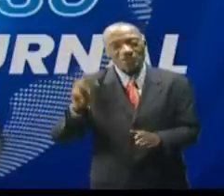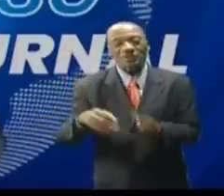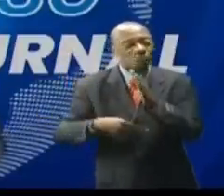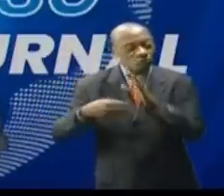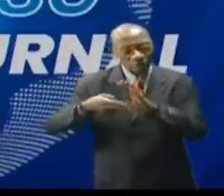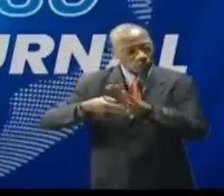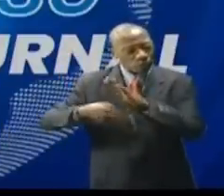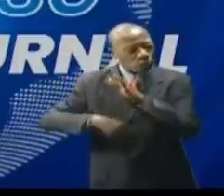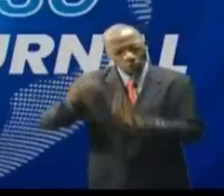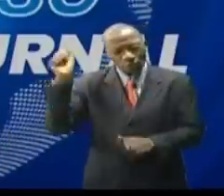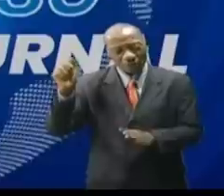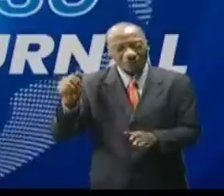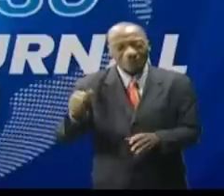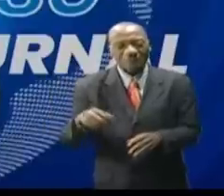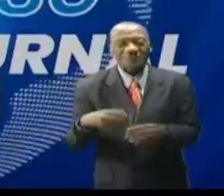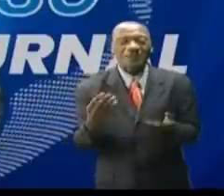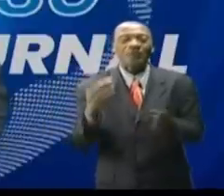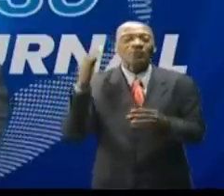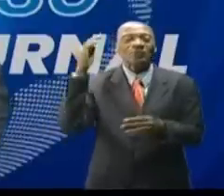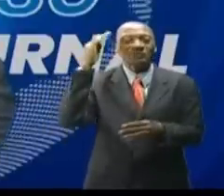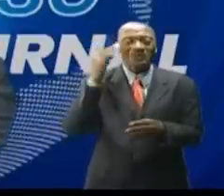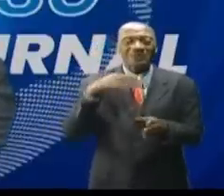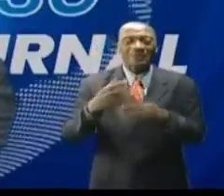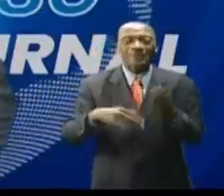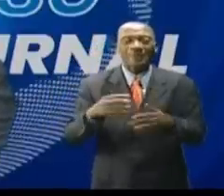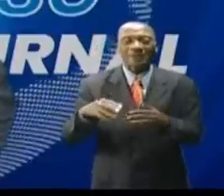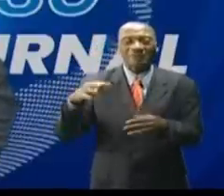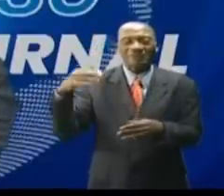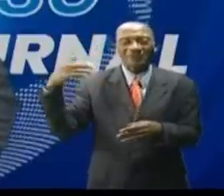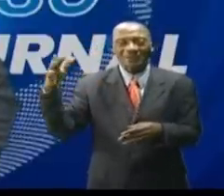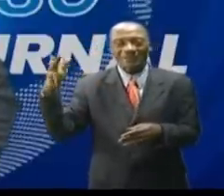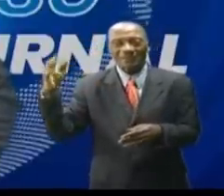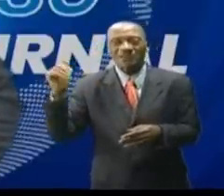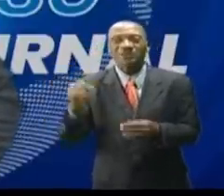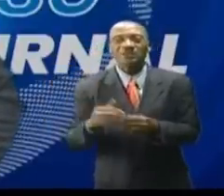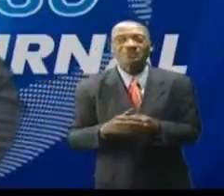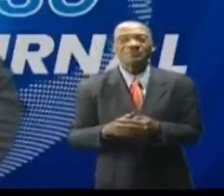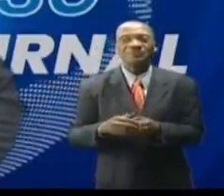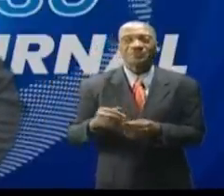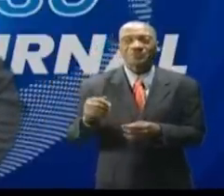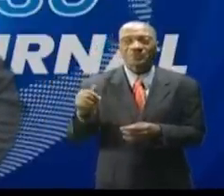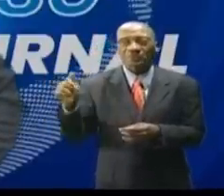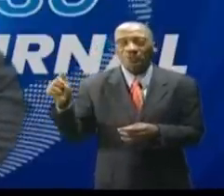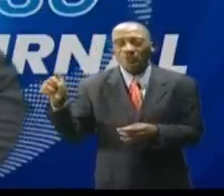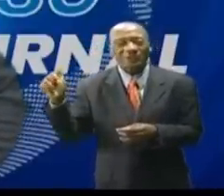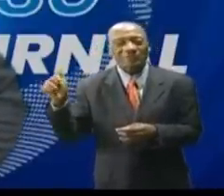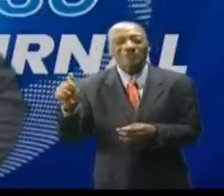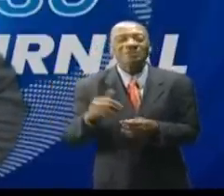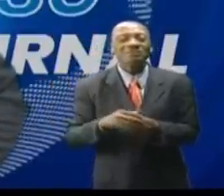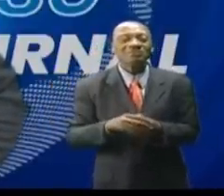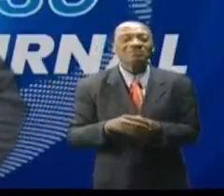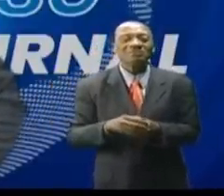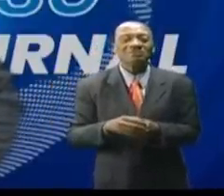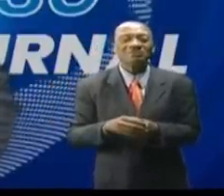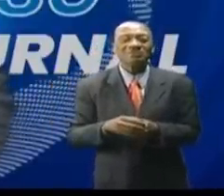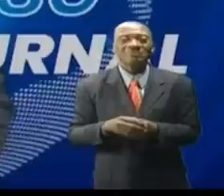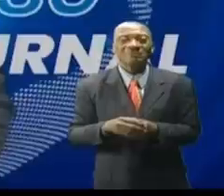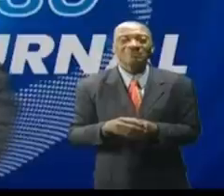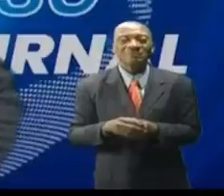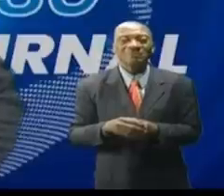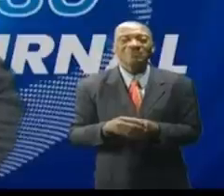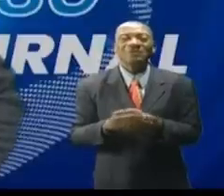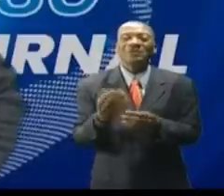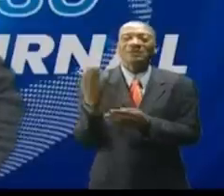le vice-premier ministre, ministre des Affaires étrangères, a réitéré l'instruction donnée à son temps au nouvel ambassadeur de la